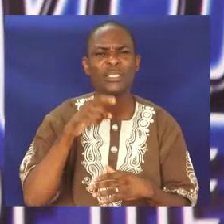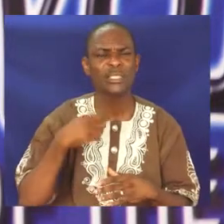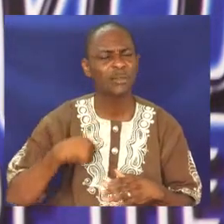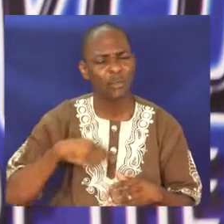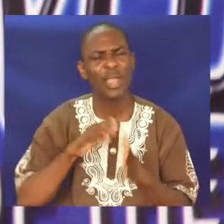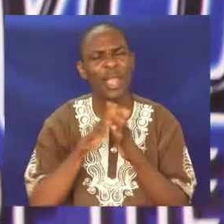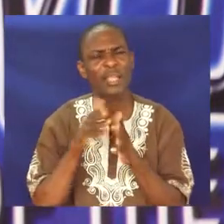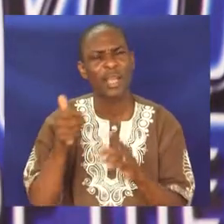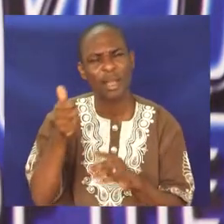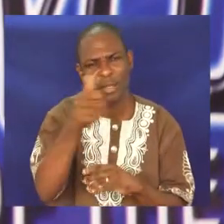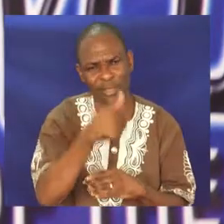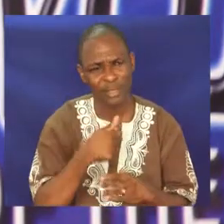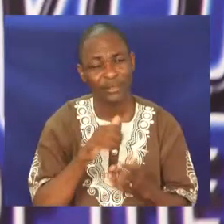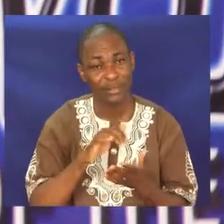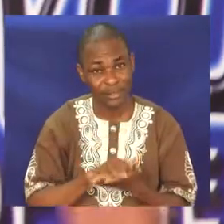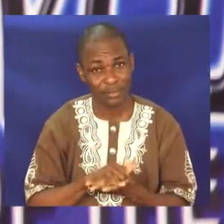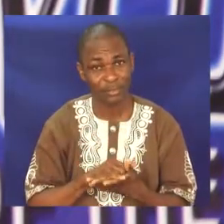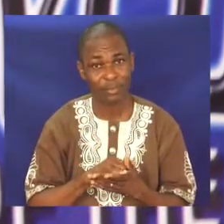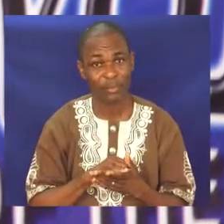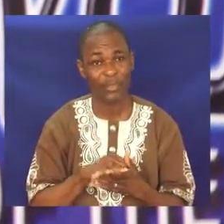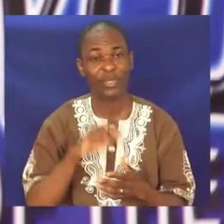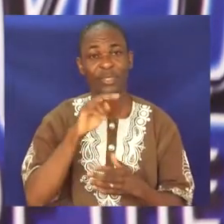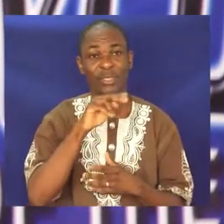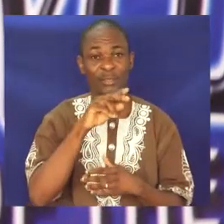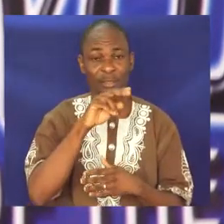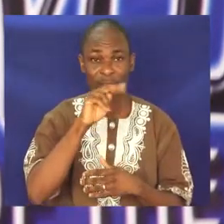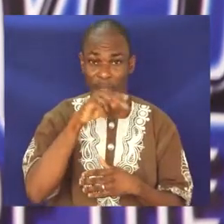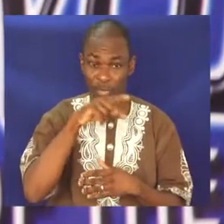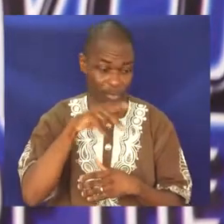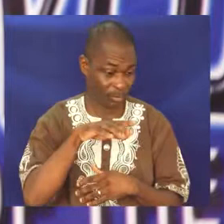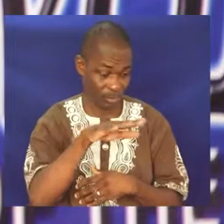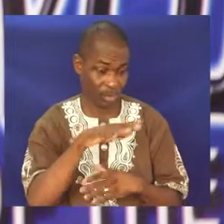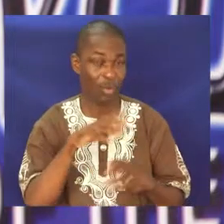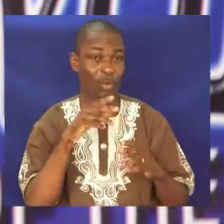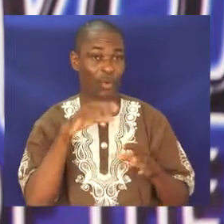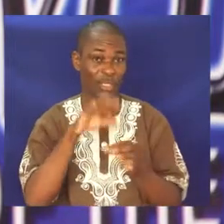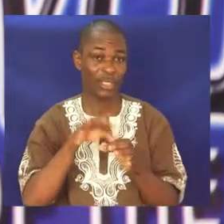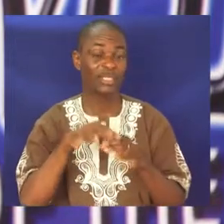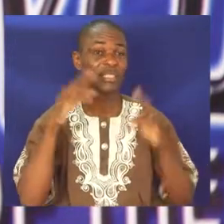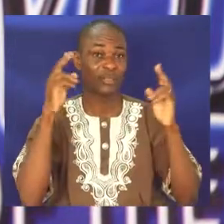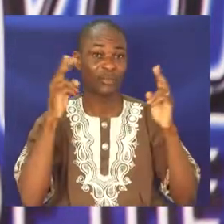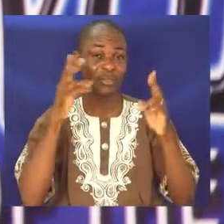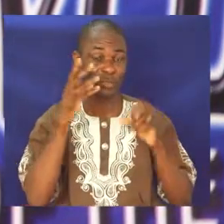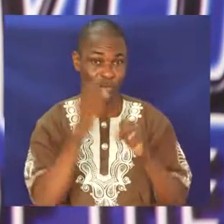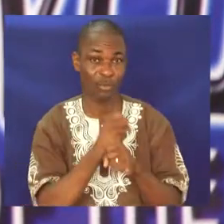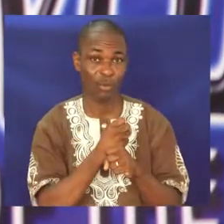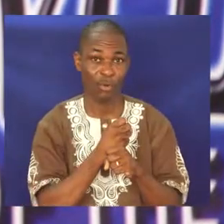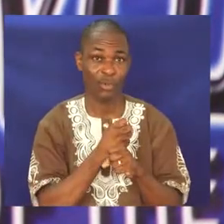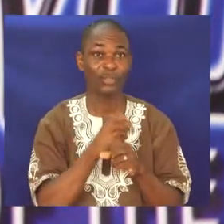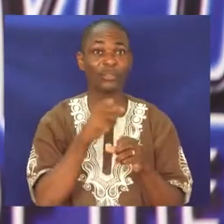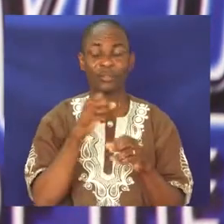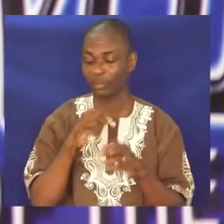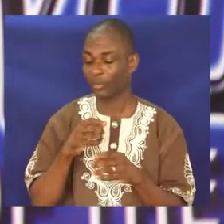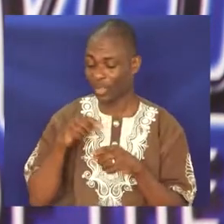mpp enkunim die a odi ye e wo abaye to ye mu ani NDC enkuguo a wodi ye e wa ba yeto ye mu